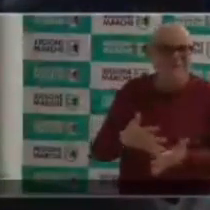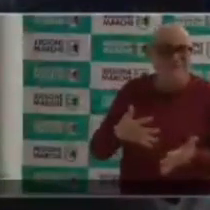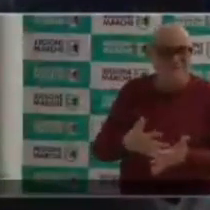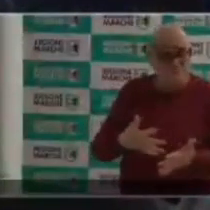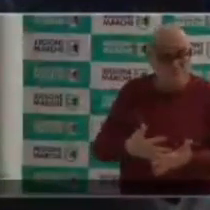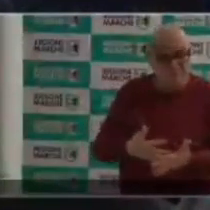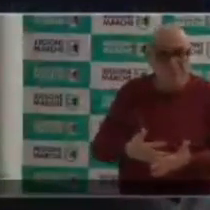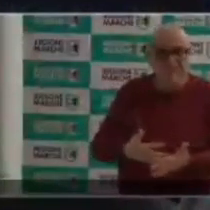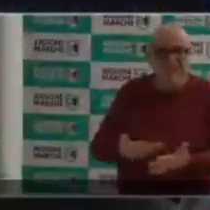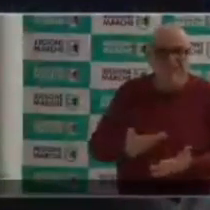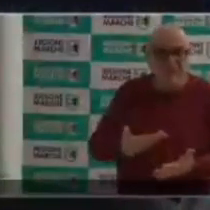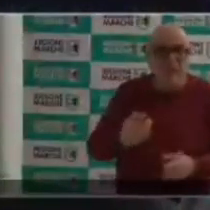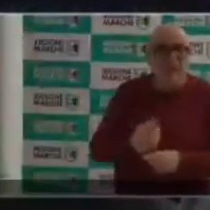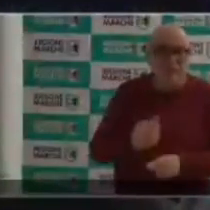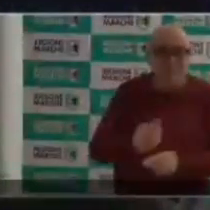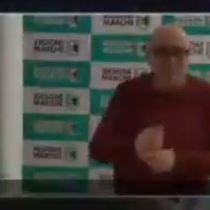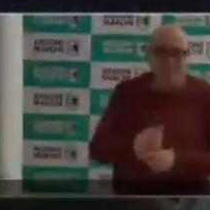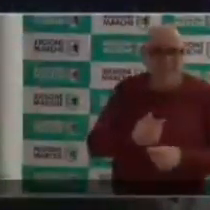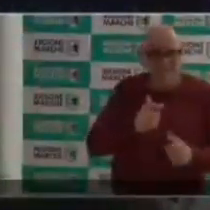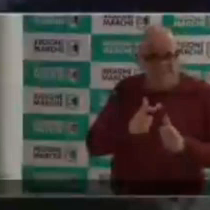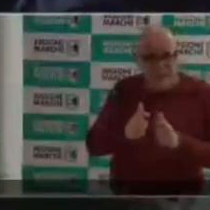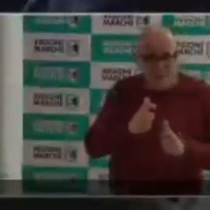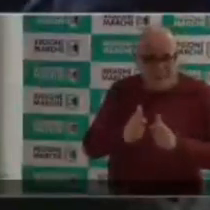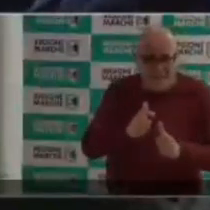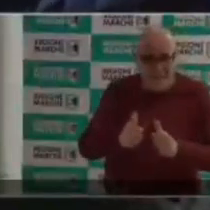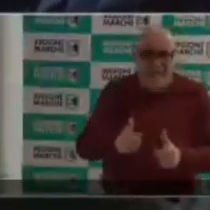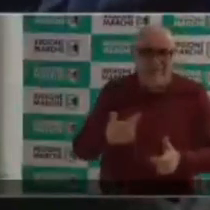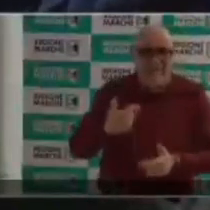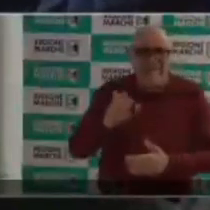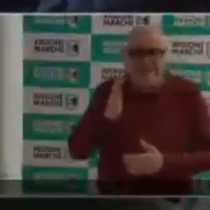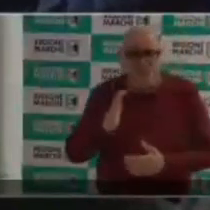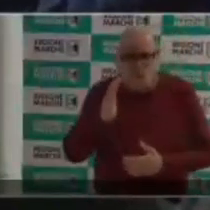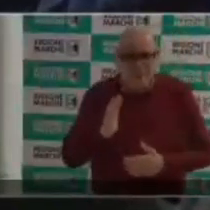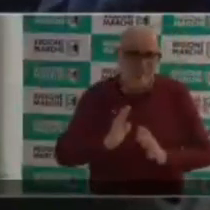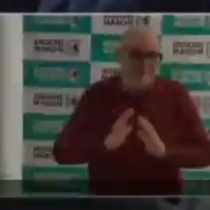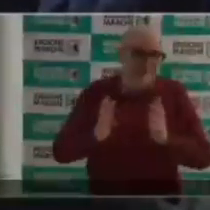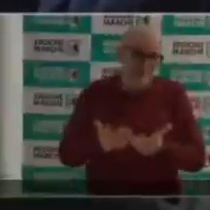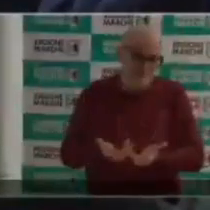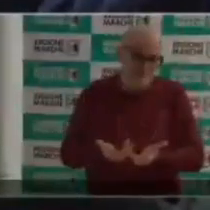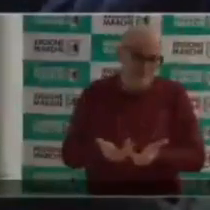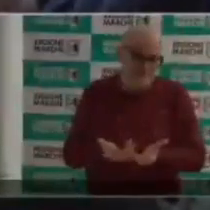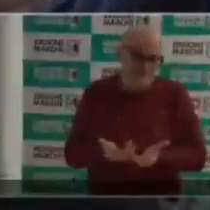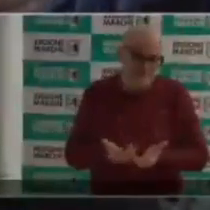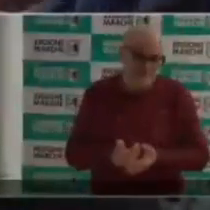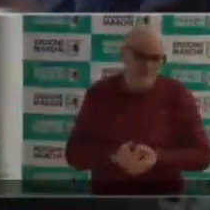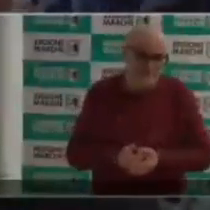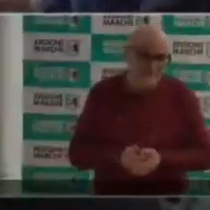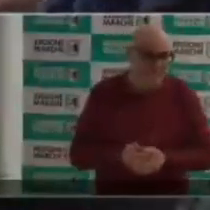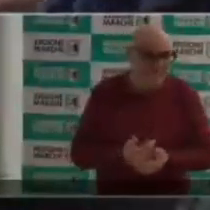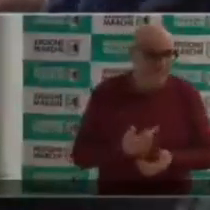hanno bisogno comunque di dialogare e di essere considerati dal mondo che ci circonda.